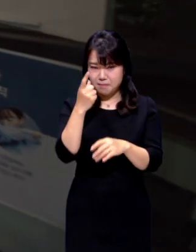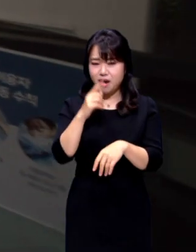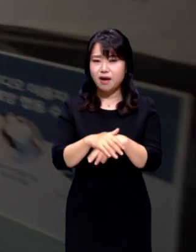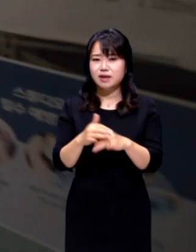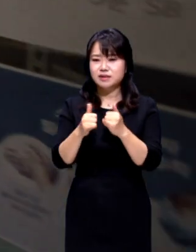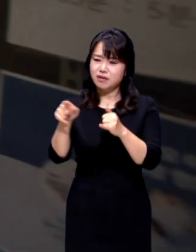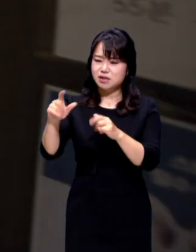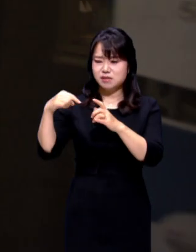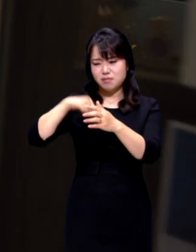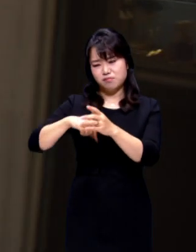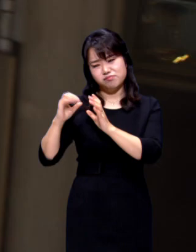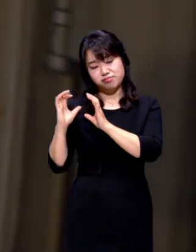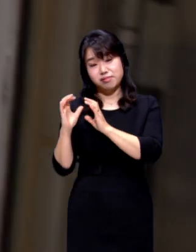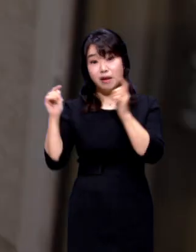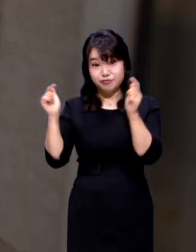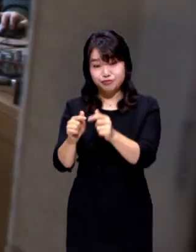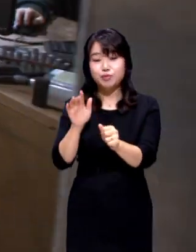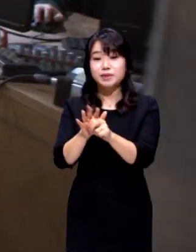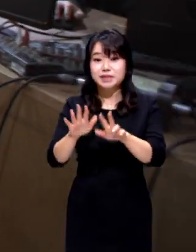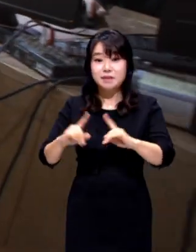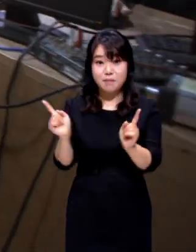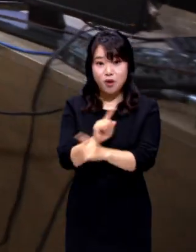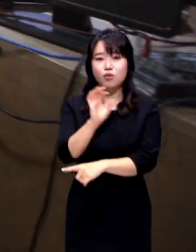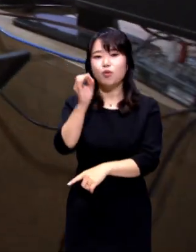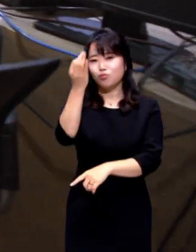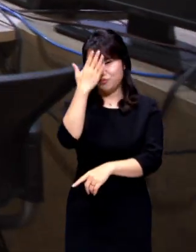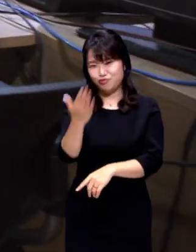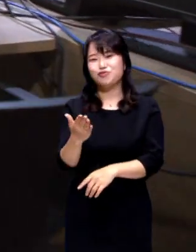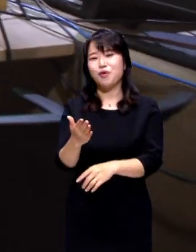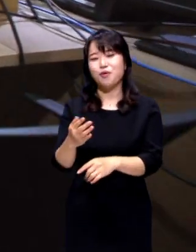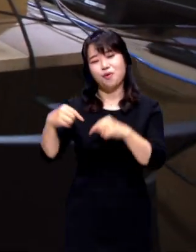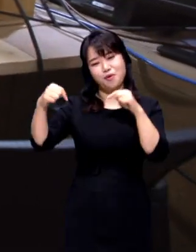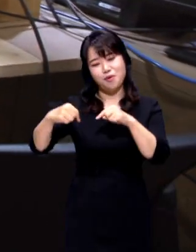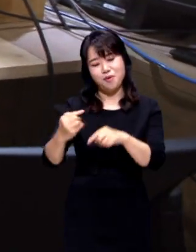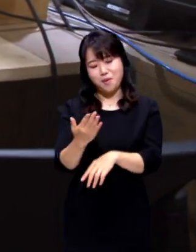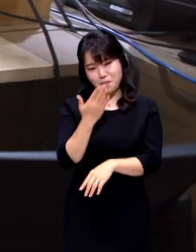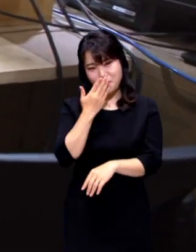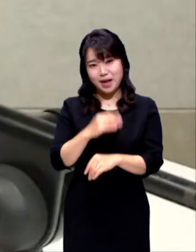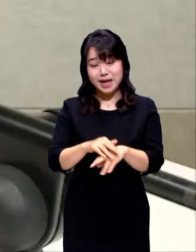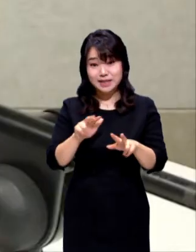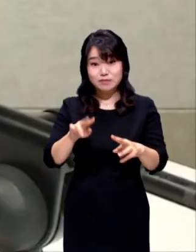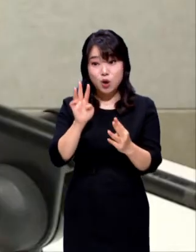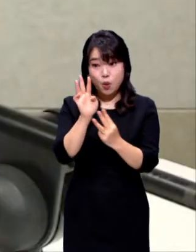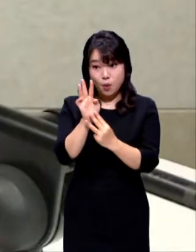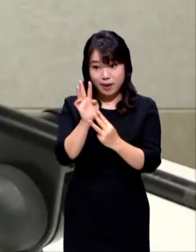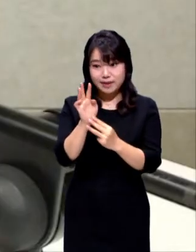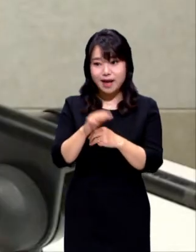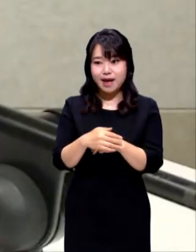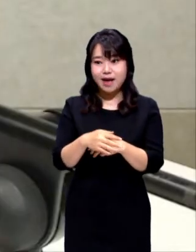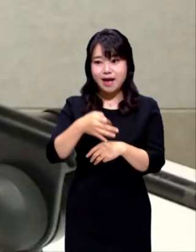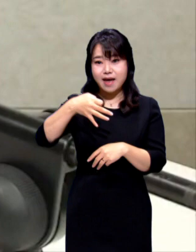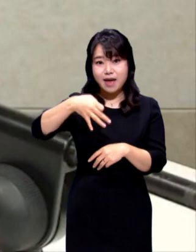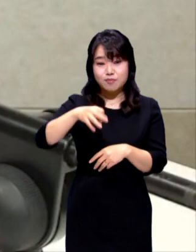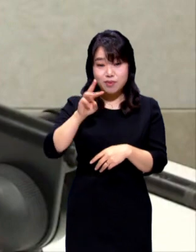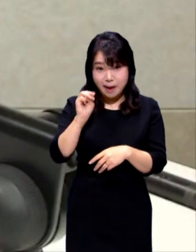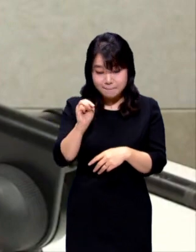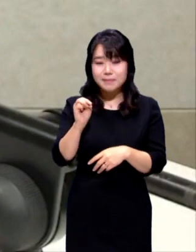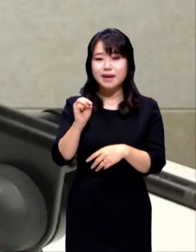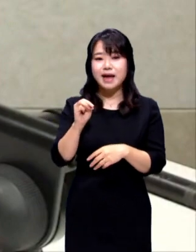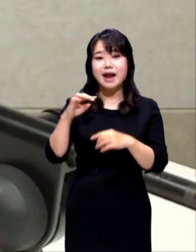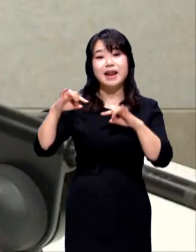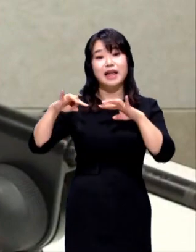부담을 줄이기 위해 무료로 진행하고 있습니다. 현재 관악 FM 라디오를 통해